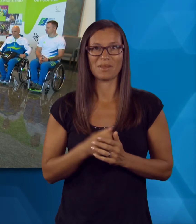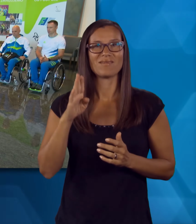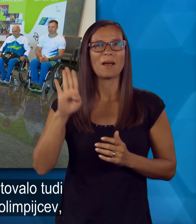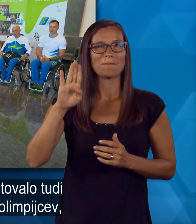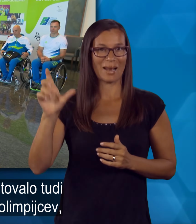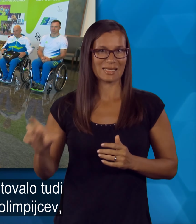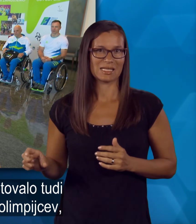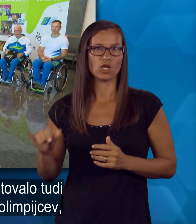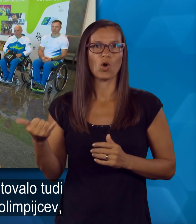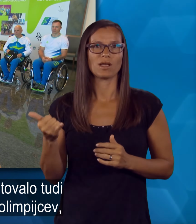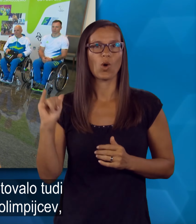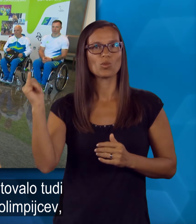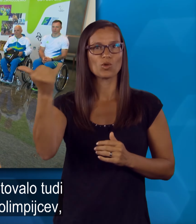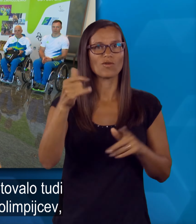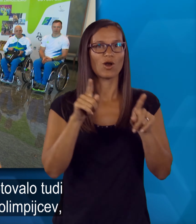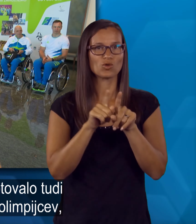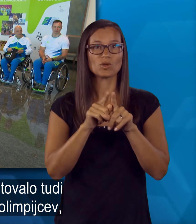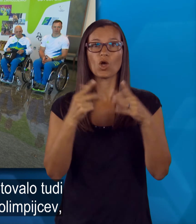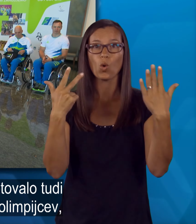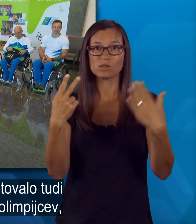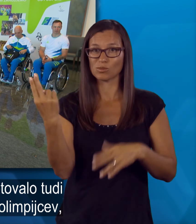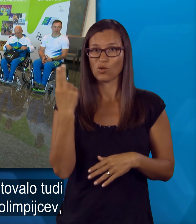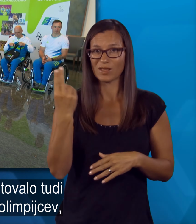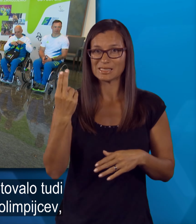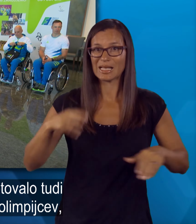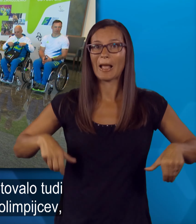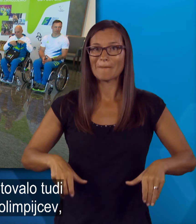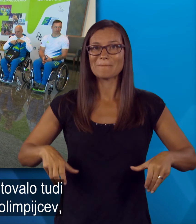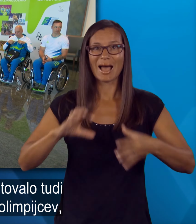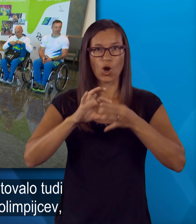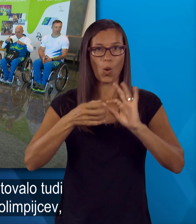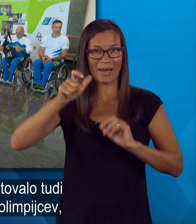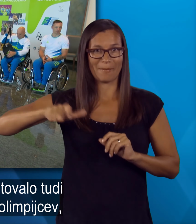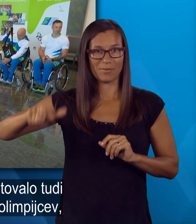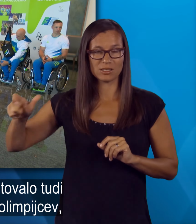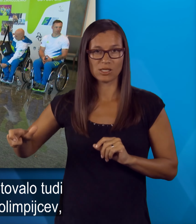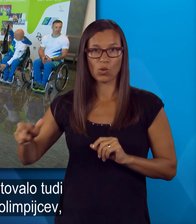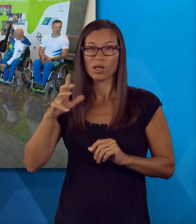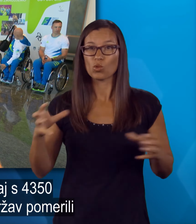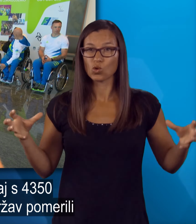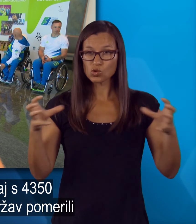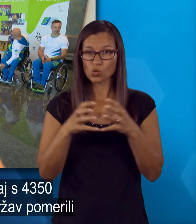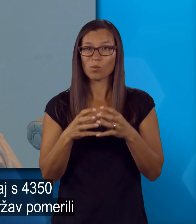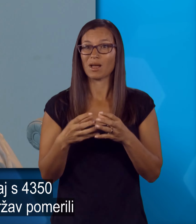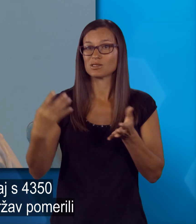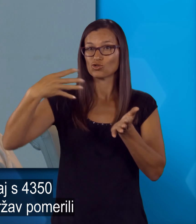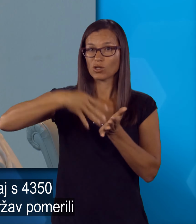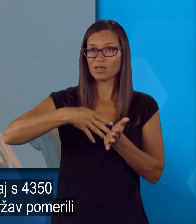V Brazilijo je odpotovalo tudi osem slovenskih paraolimpijcev, ki se bodo skupaj s